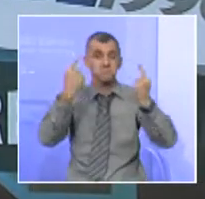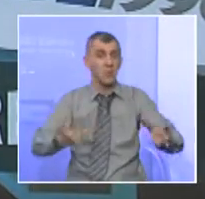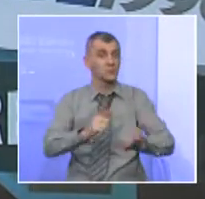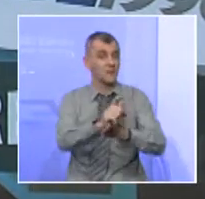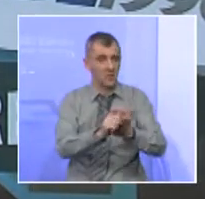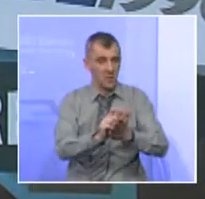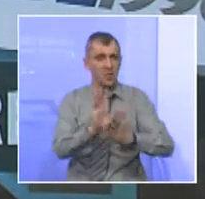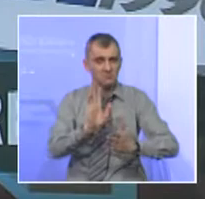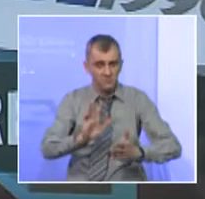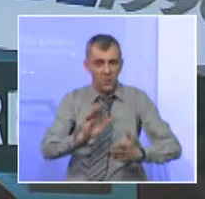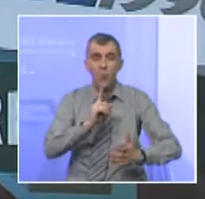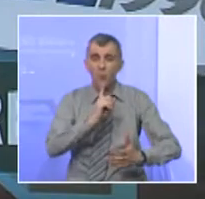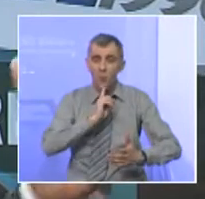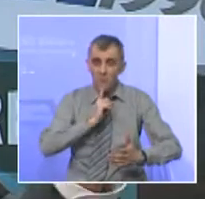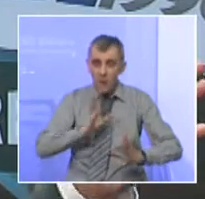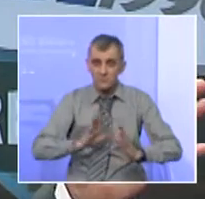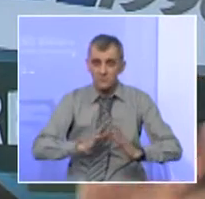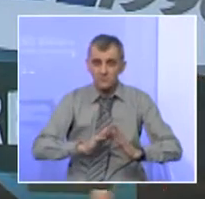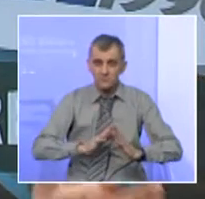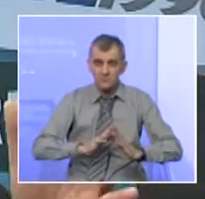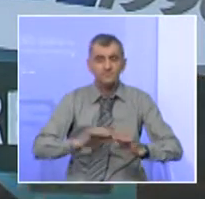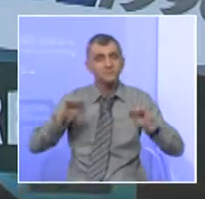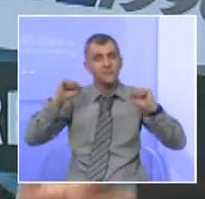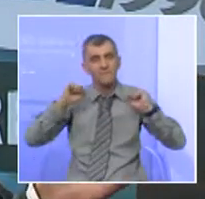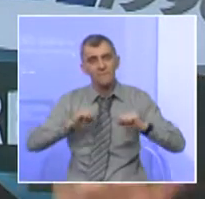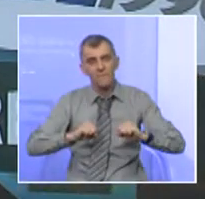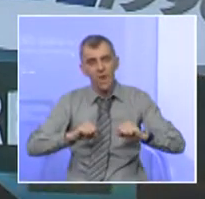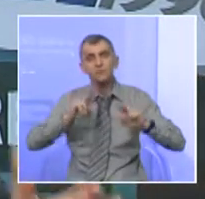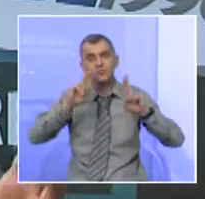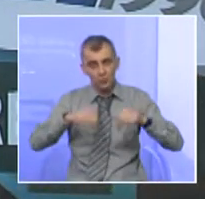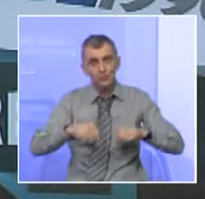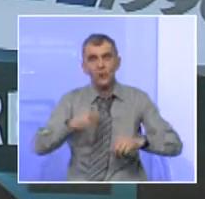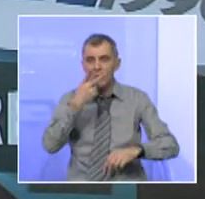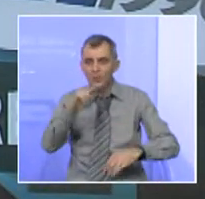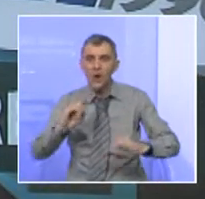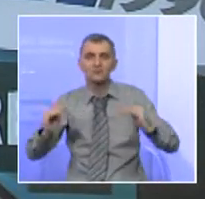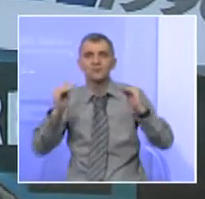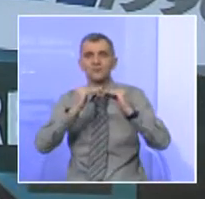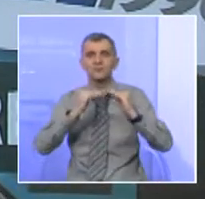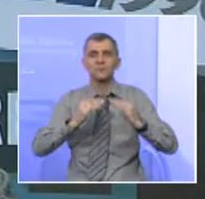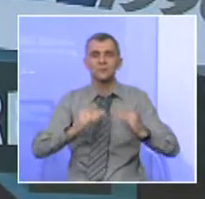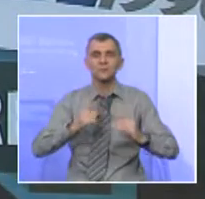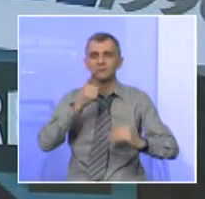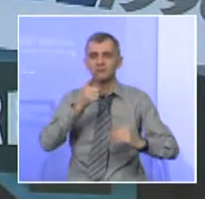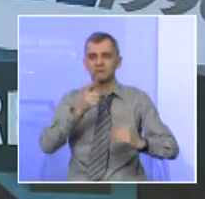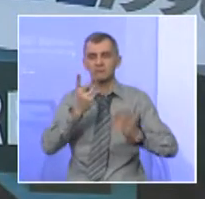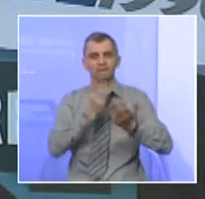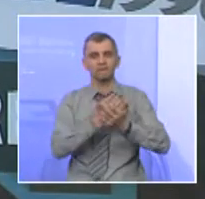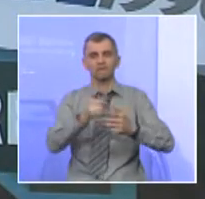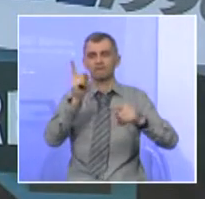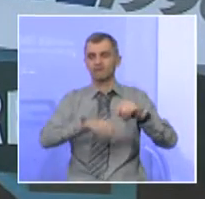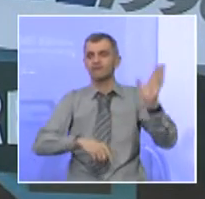vremena i periodi u kojima se vlast može i drugačije složiti da oni budu